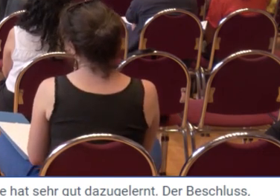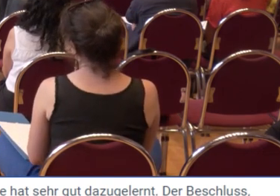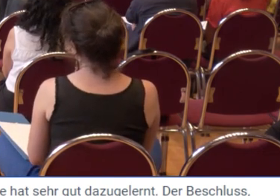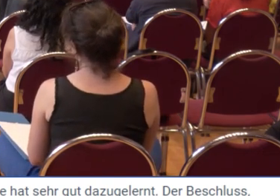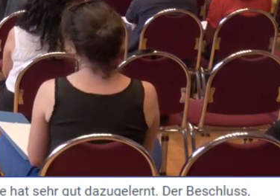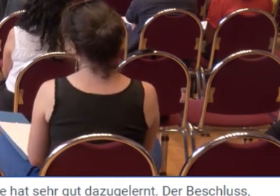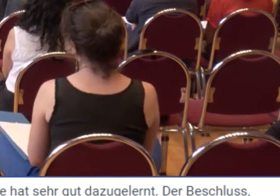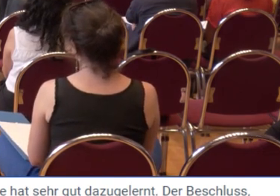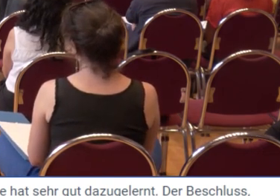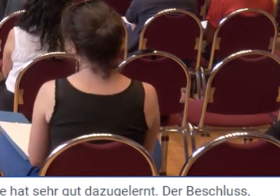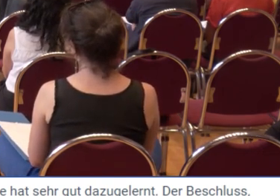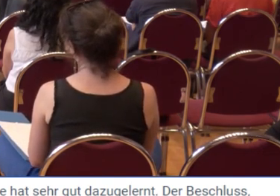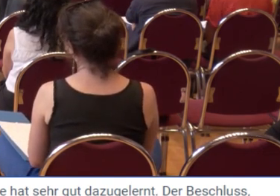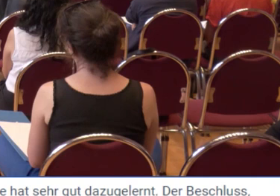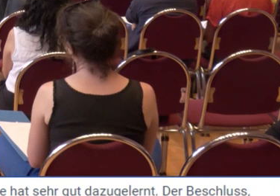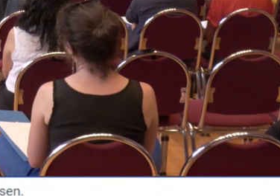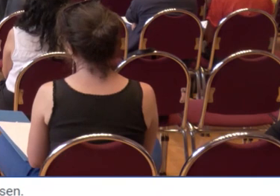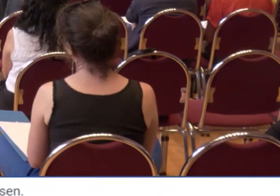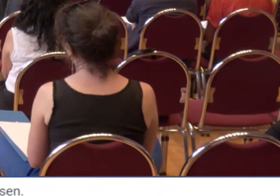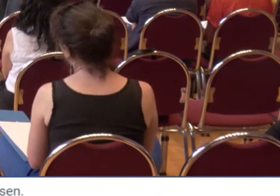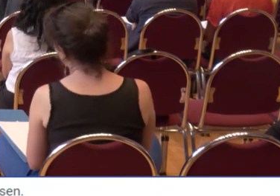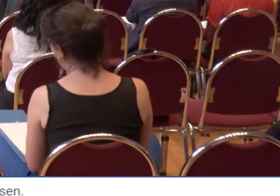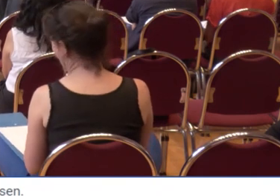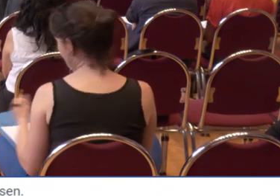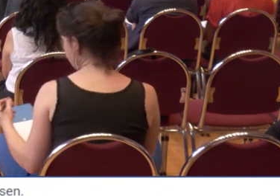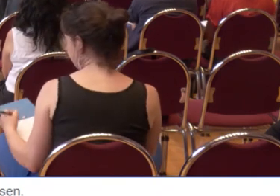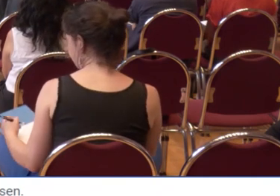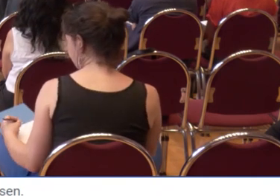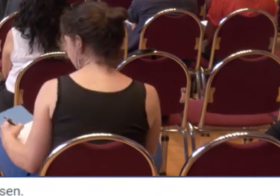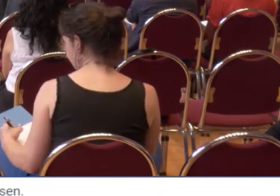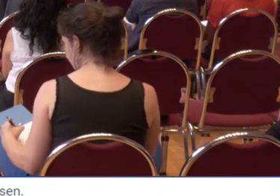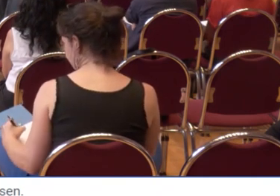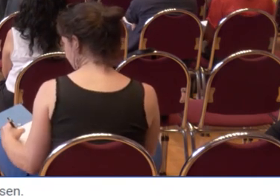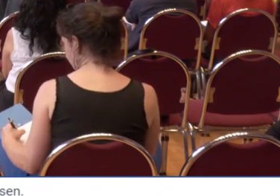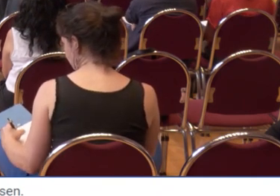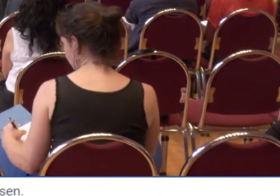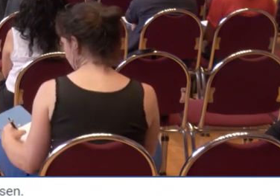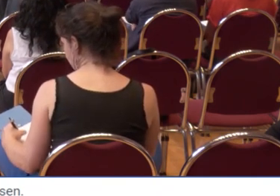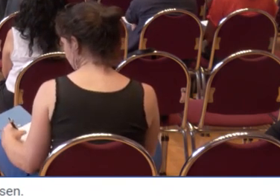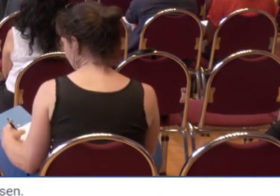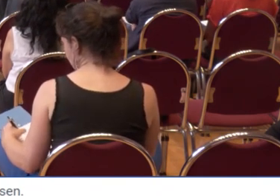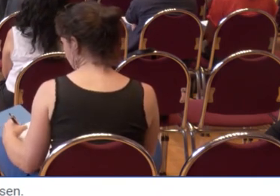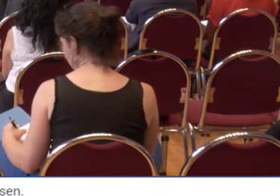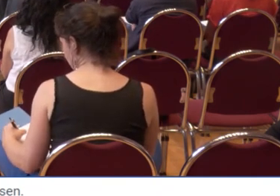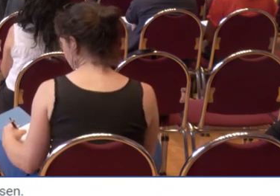würde ich Frau Hoffmann zunächst Witten sie können auch tauschen wenn Sie möchten